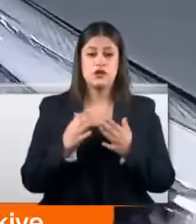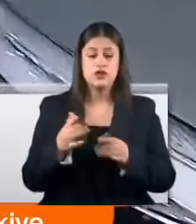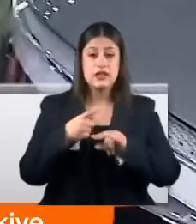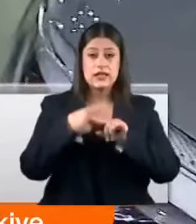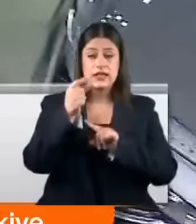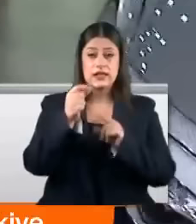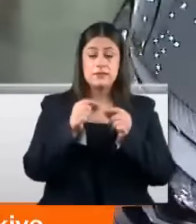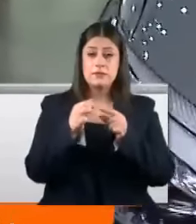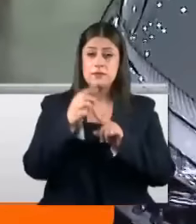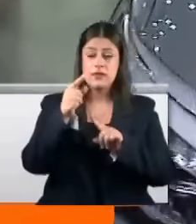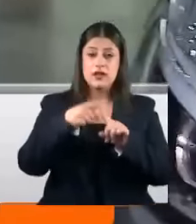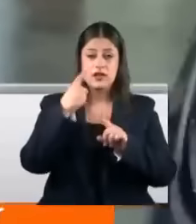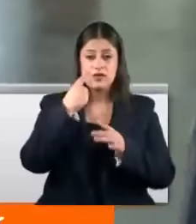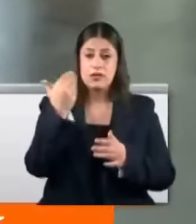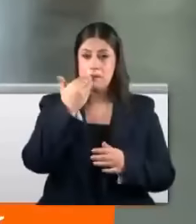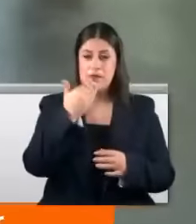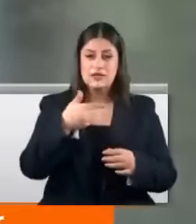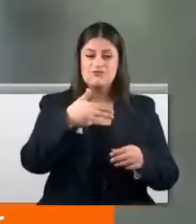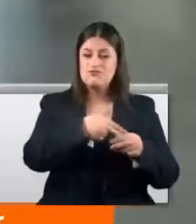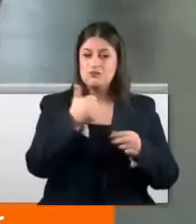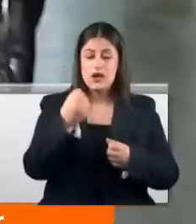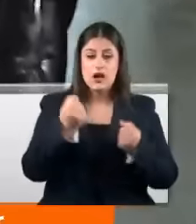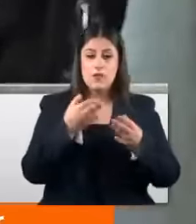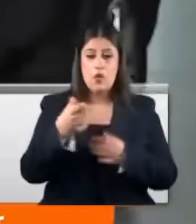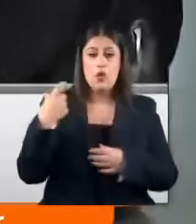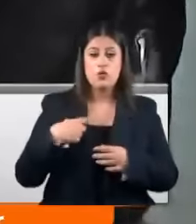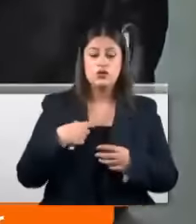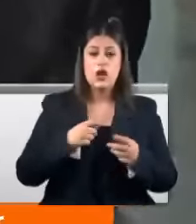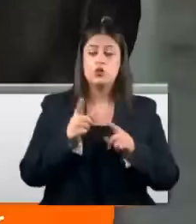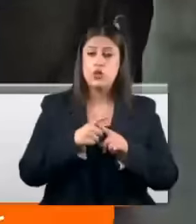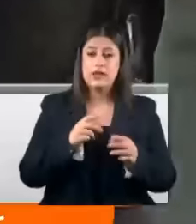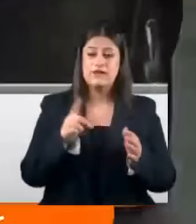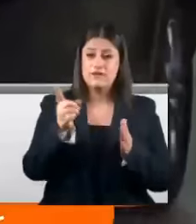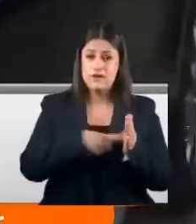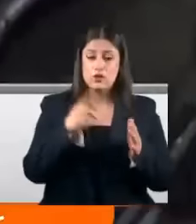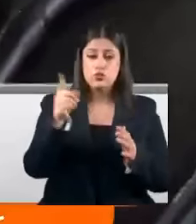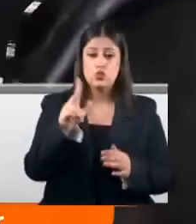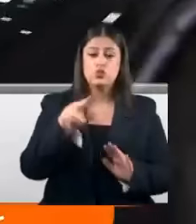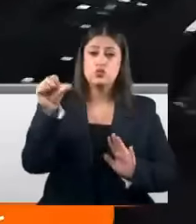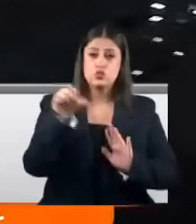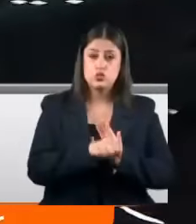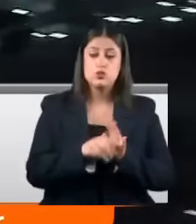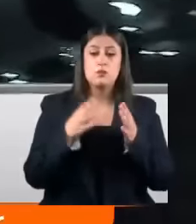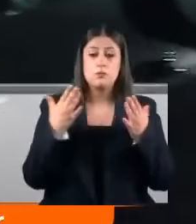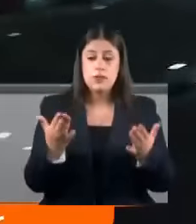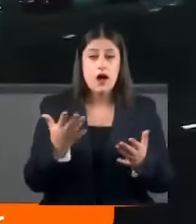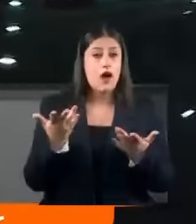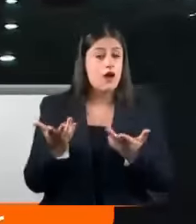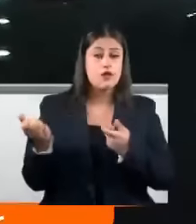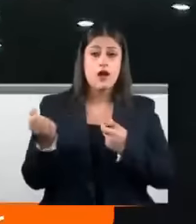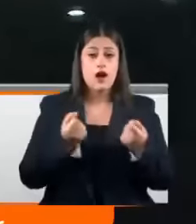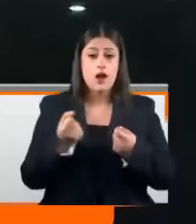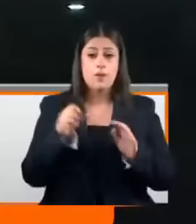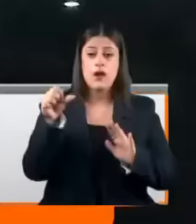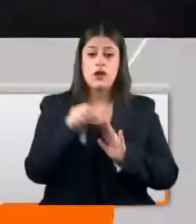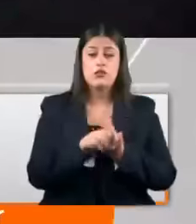şarj edilebilir elektrikli araçlarda özel tüketim vergisi %30'a kadar düştü. Peki hangi özellikteki araçlara ne kadar